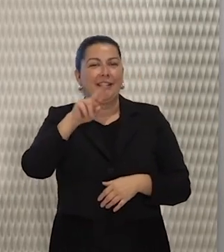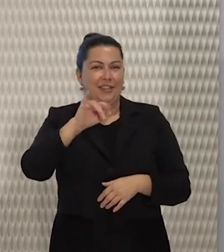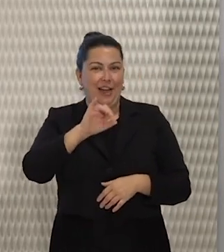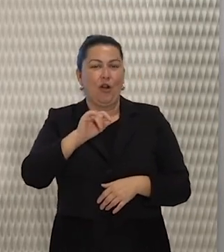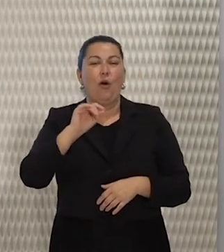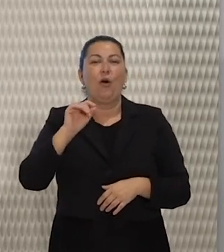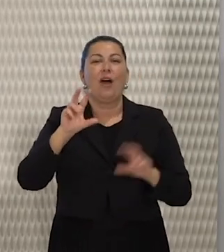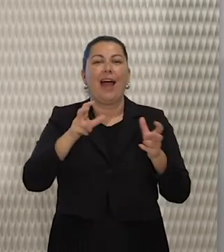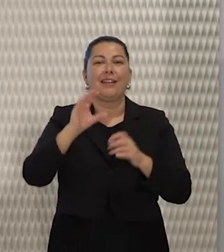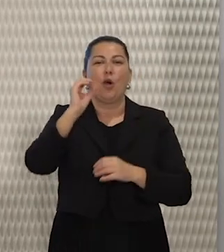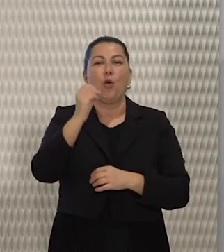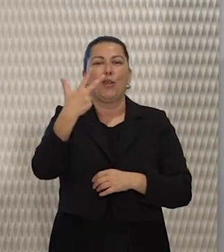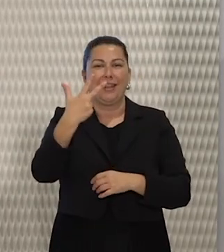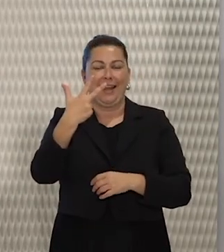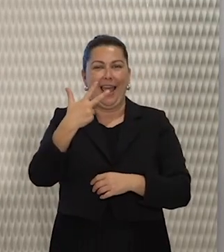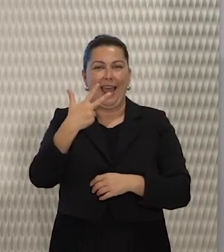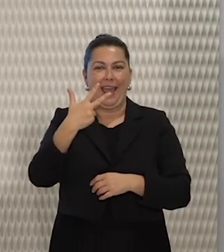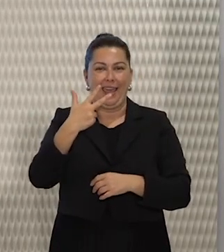Ö3-Wecker-Team.